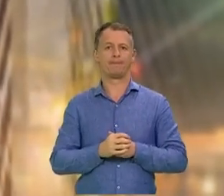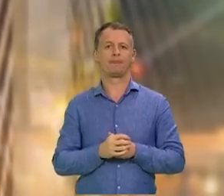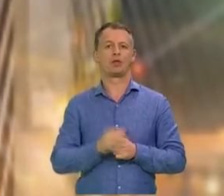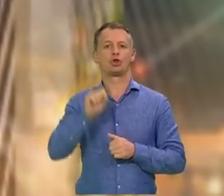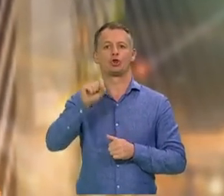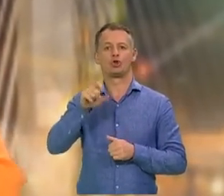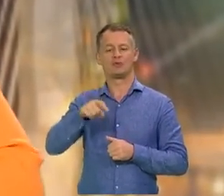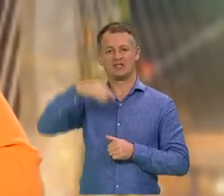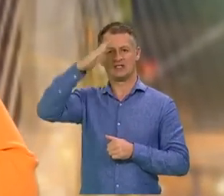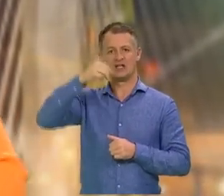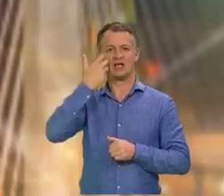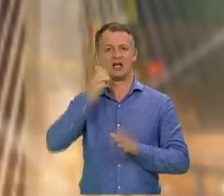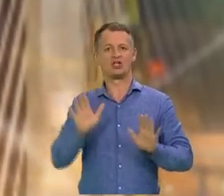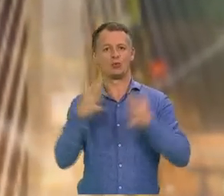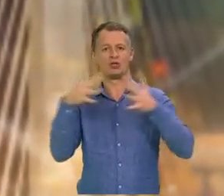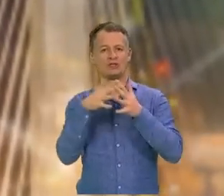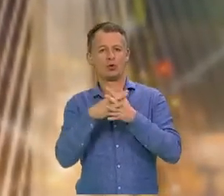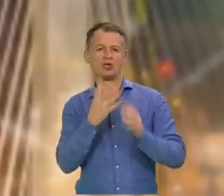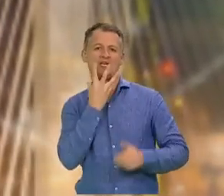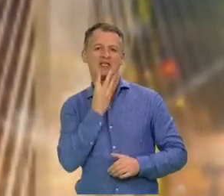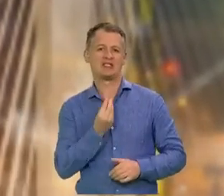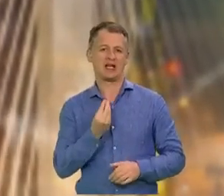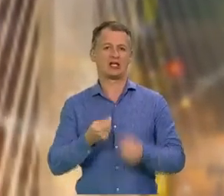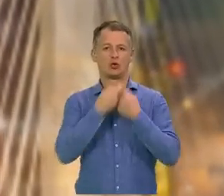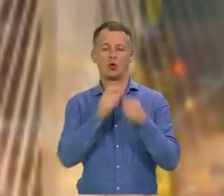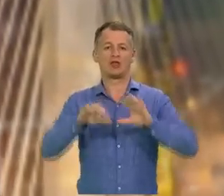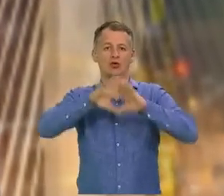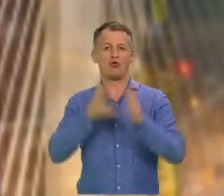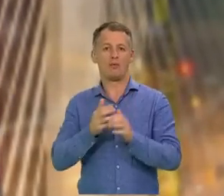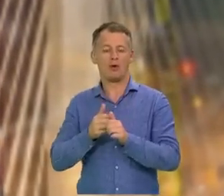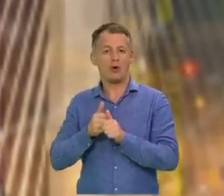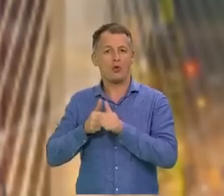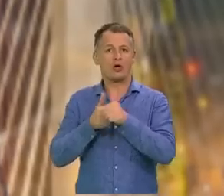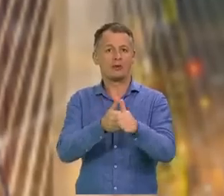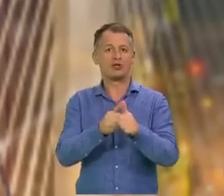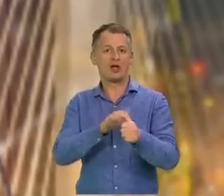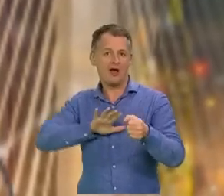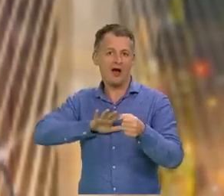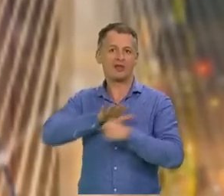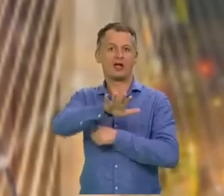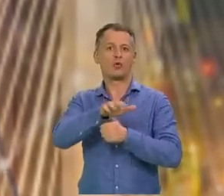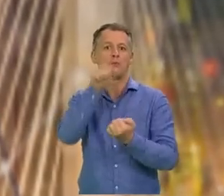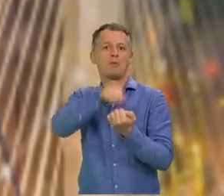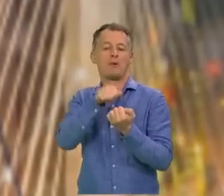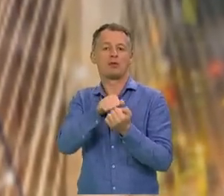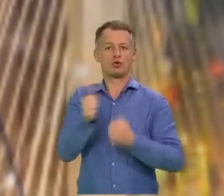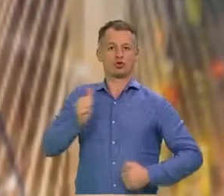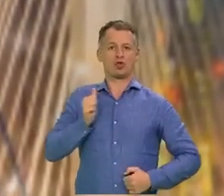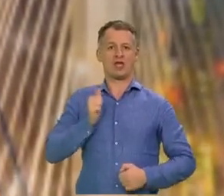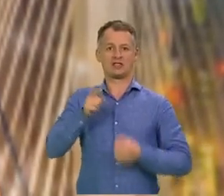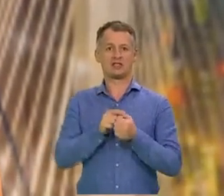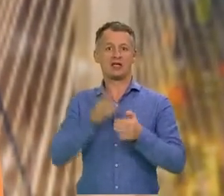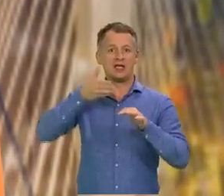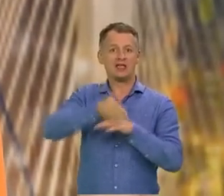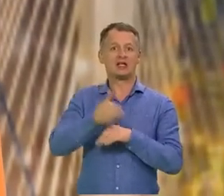Sunt deja 12 zile de la începutul războiului din Israel și toată lumea este acum cu ochii pe invazia terestră, ce ar urma să înceapă în fâșia